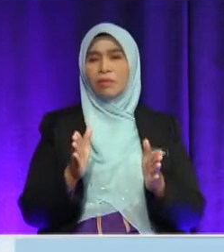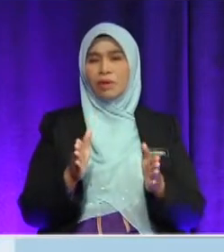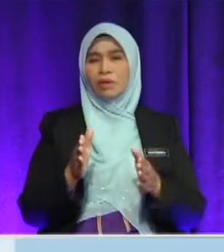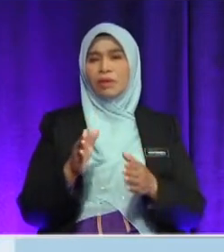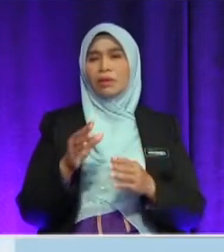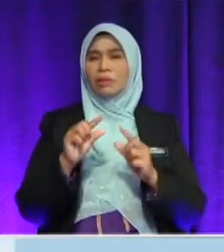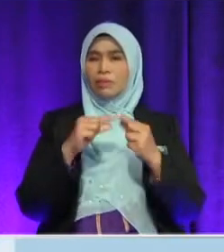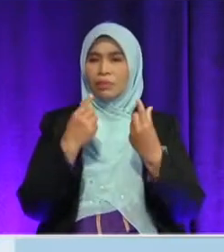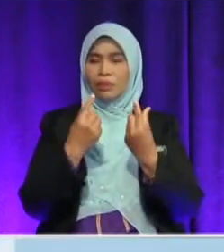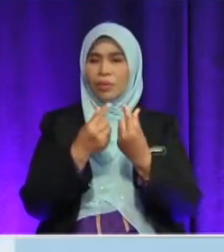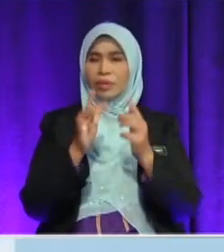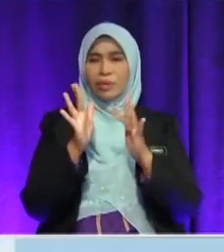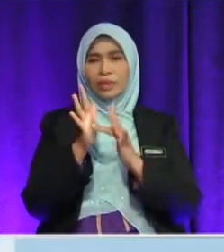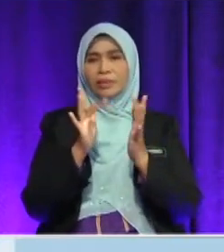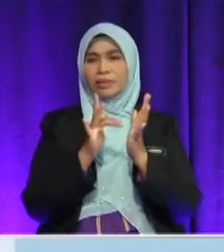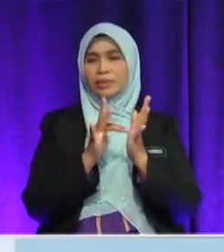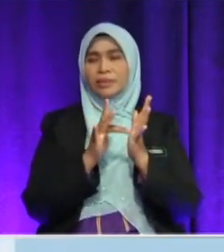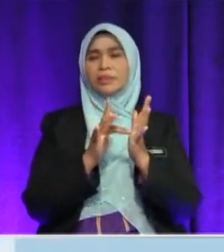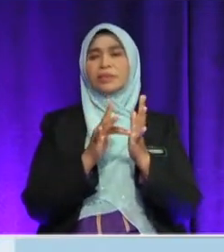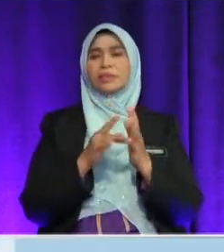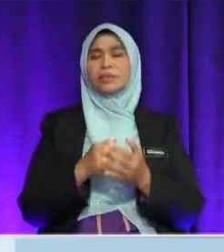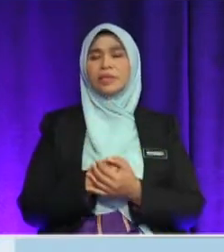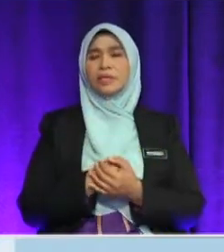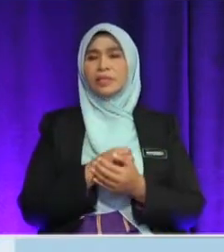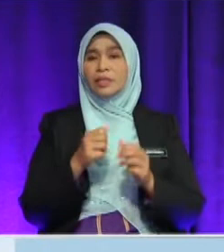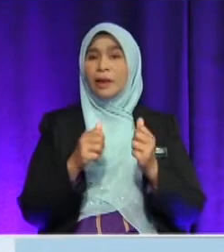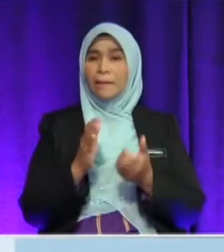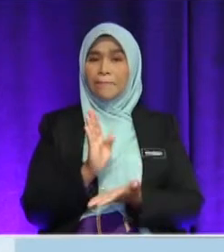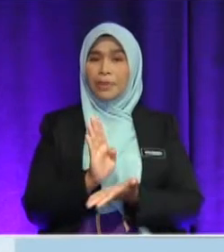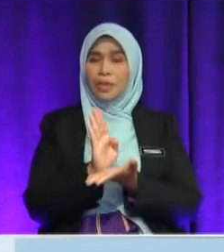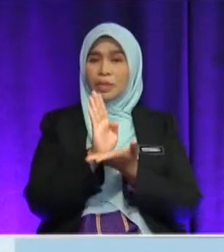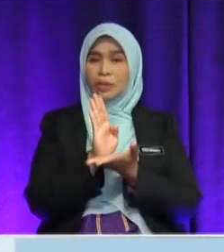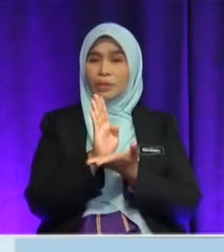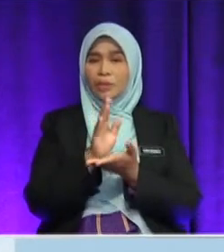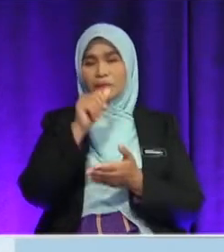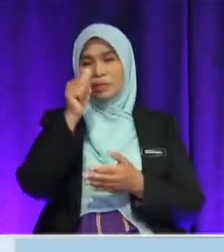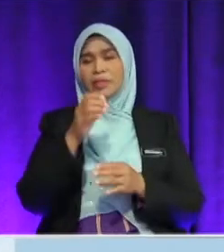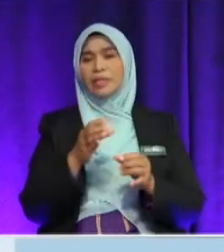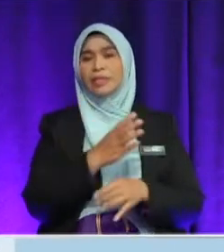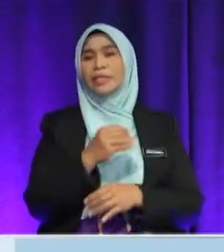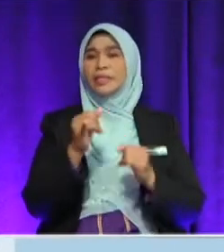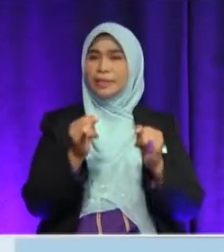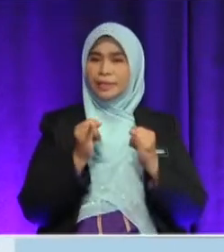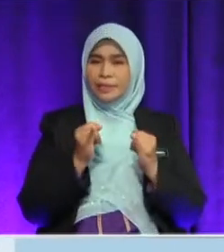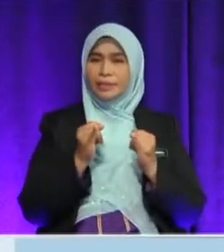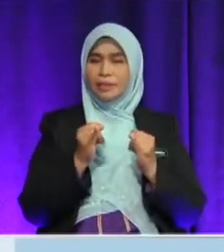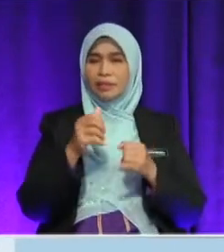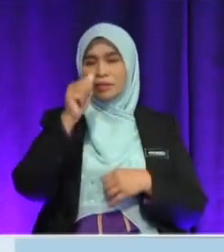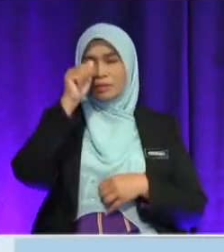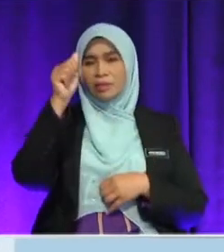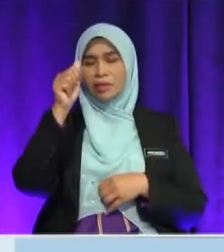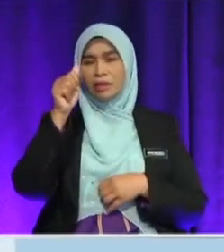golongan Chrisye dan akhirnya dengan bantuan Allah ta'ala dengan izin Allah SWT dan strategi kebijaksanaan Salahuddin